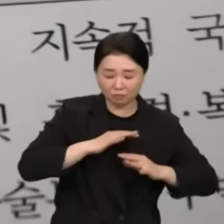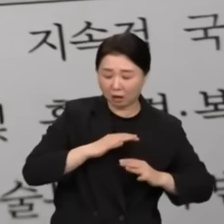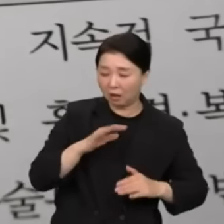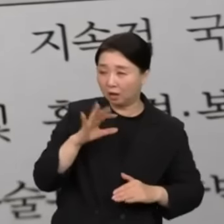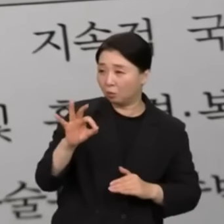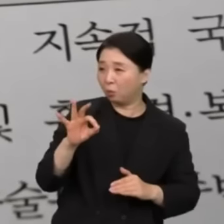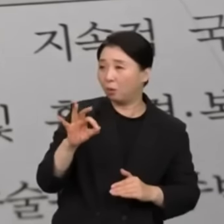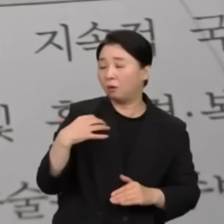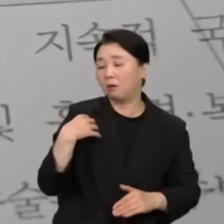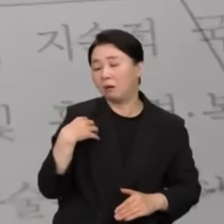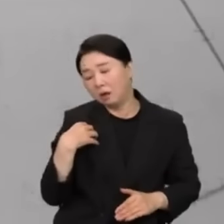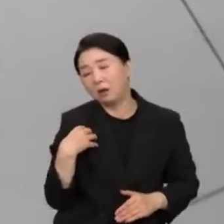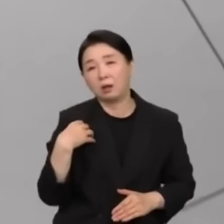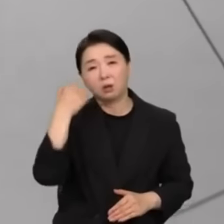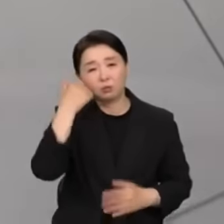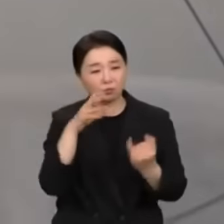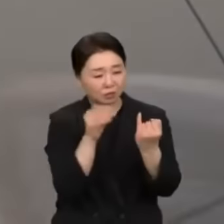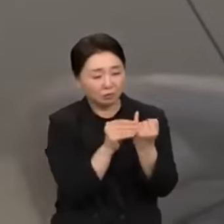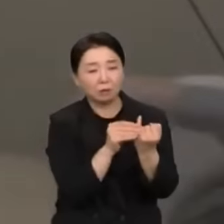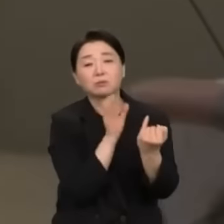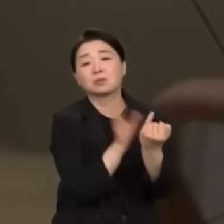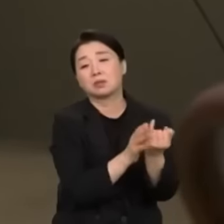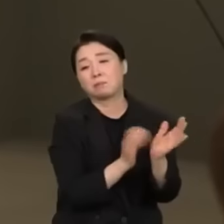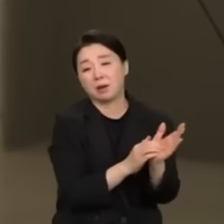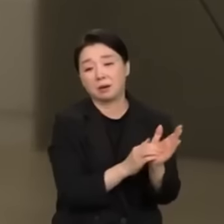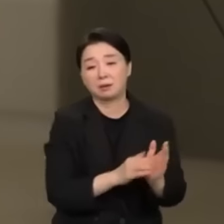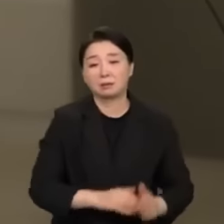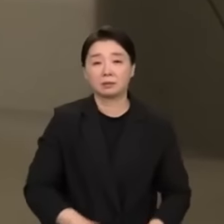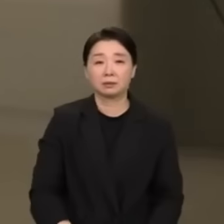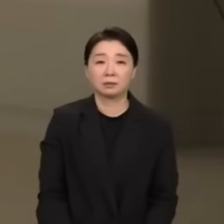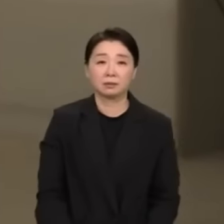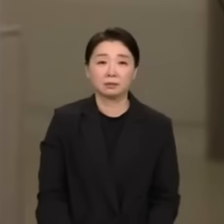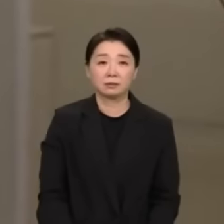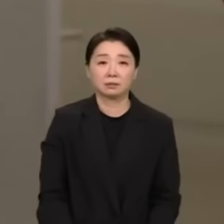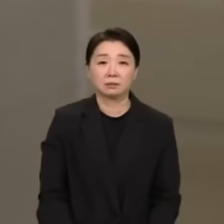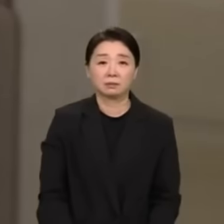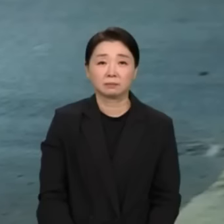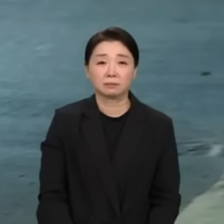부담은 임산부들의 몫이 됐습니다. JTBC 김지아입니다.